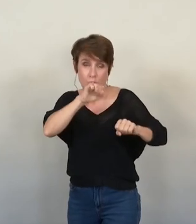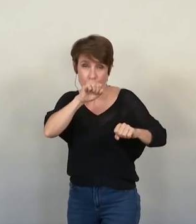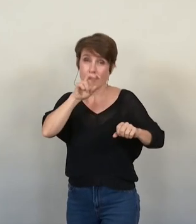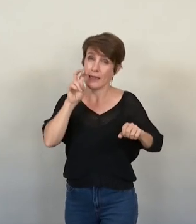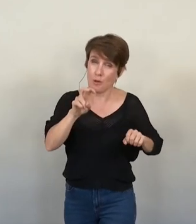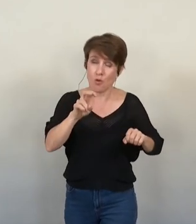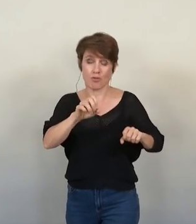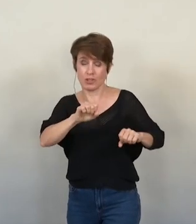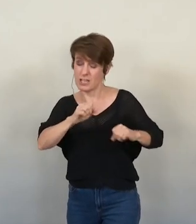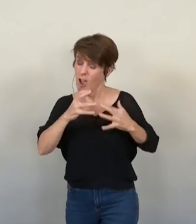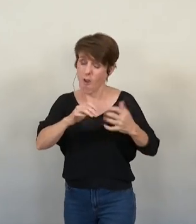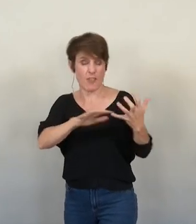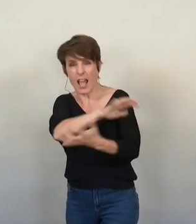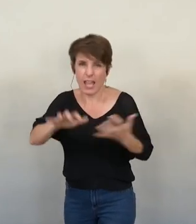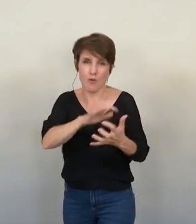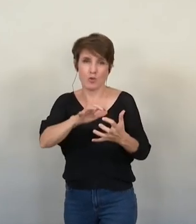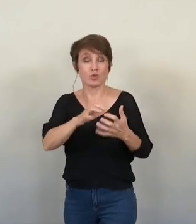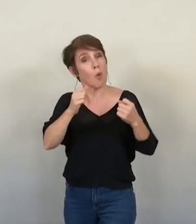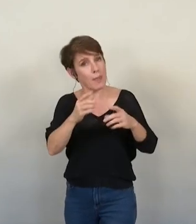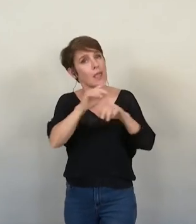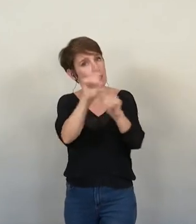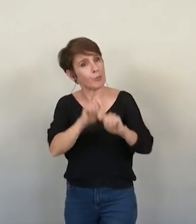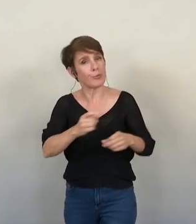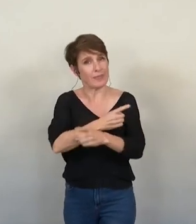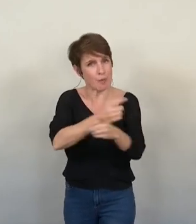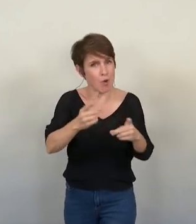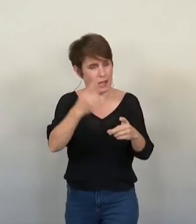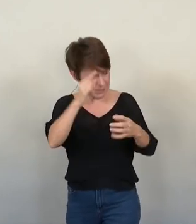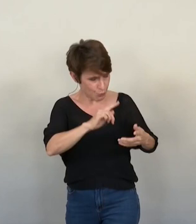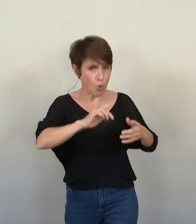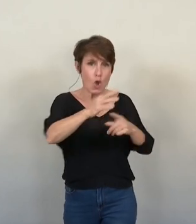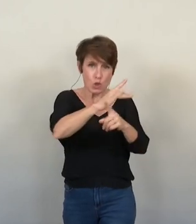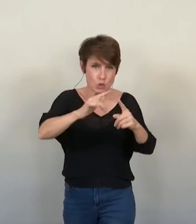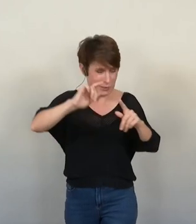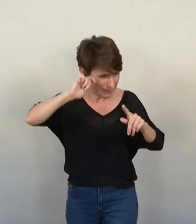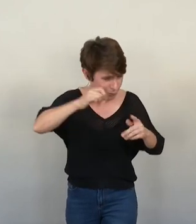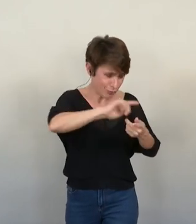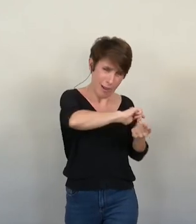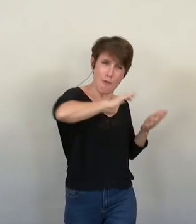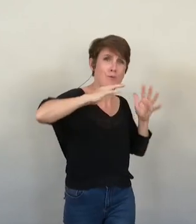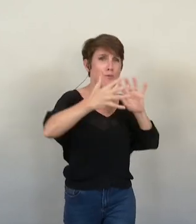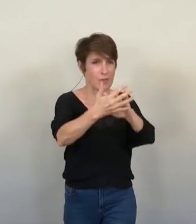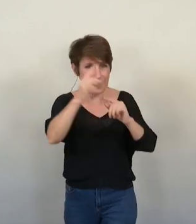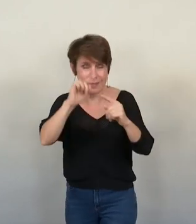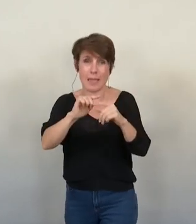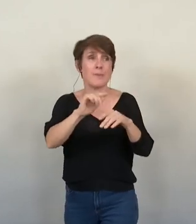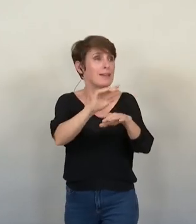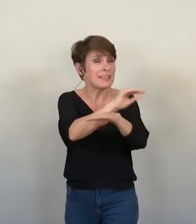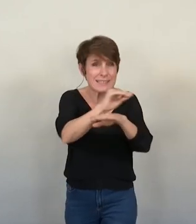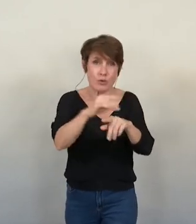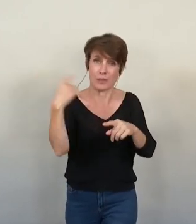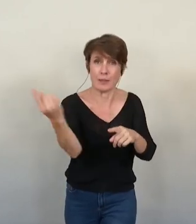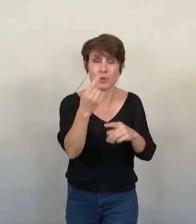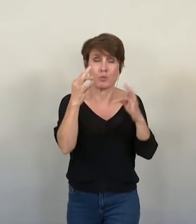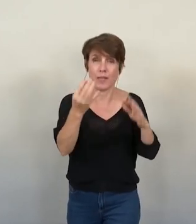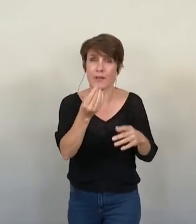révolutionnaire et néanmoins démocratique pour PIR avancer sur ces question de socialisation de mise en sécurité sociale de l'alimentation et pourquoi pas aussi des droits